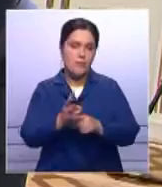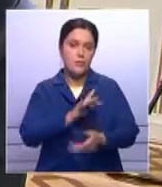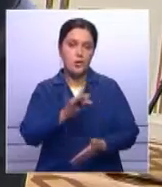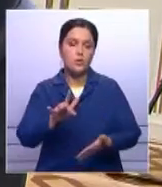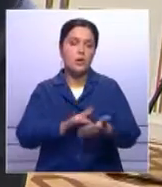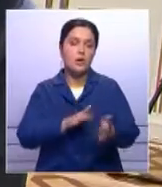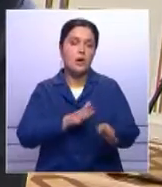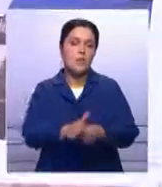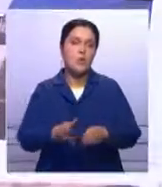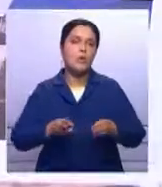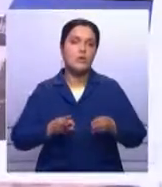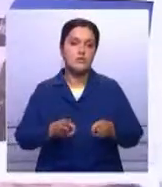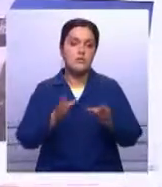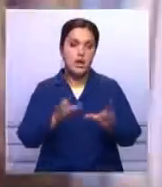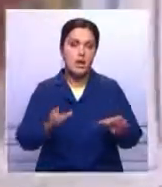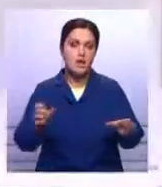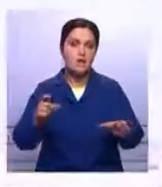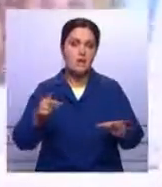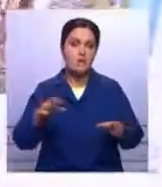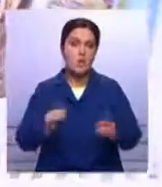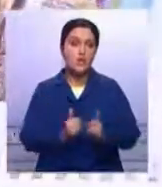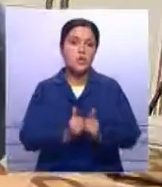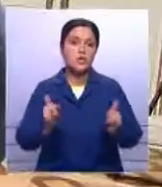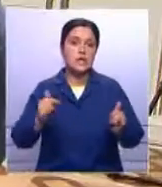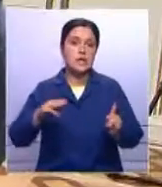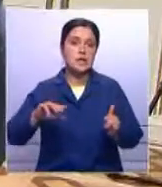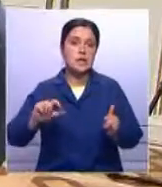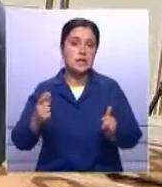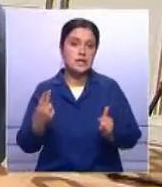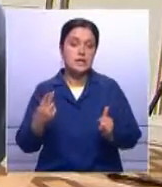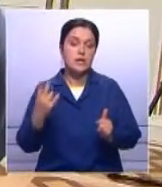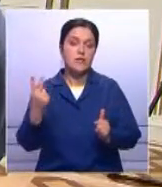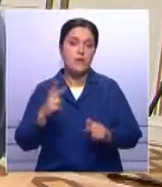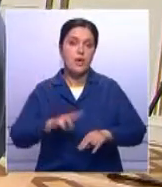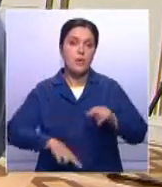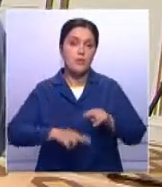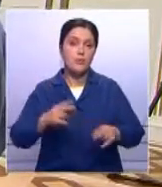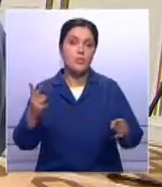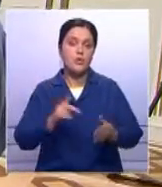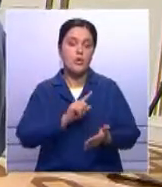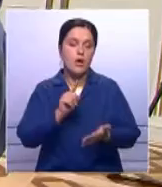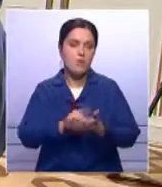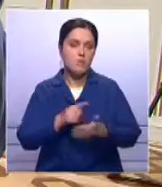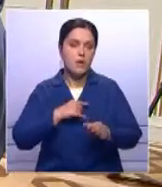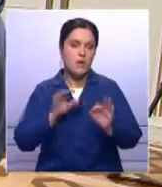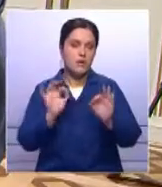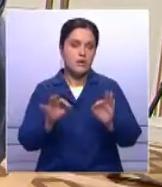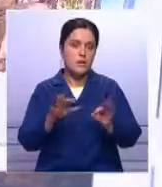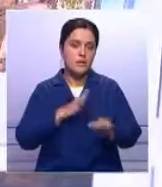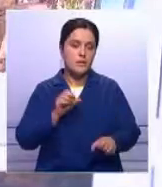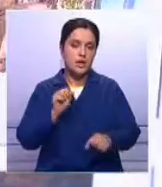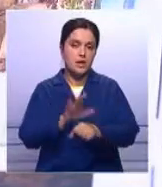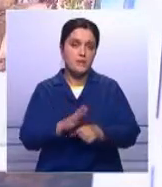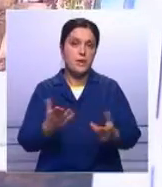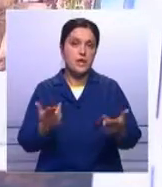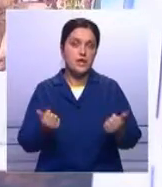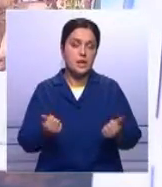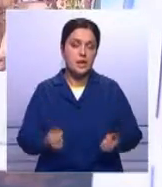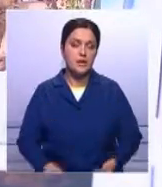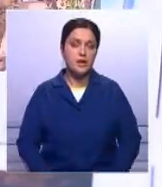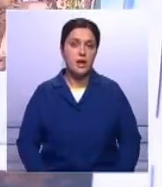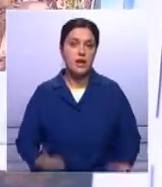Полностью обеспечен город. Экспо. Расширение ТЭЦ-2. Я когда слушал город, говорил об этом. Да. Так. В этом